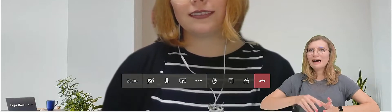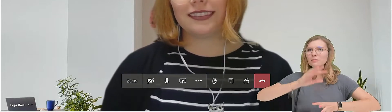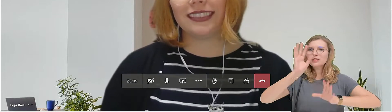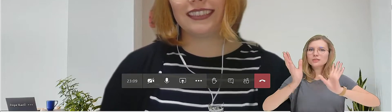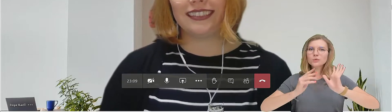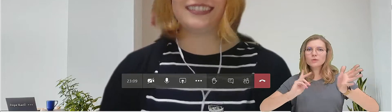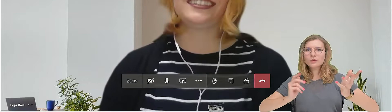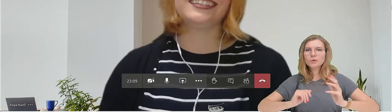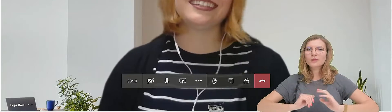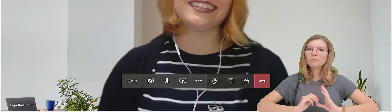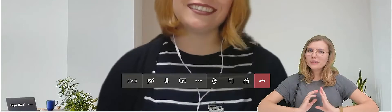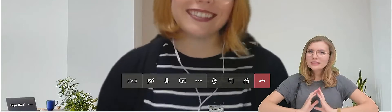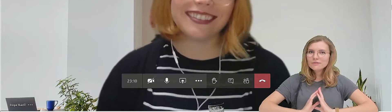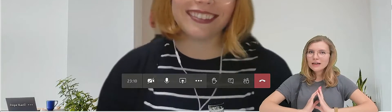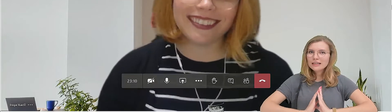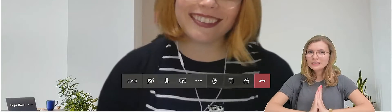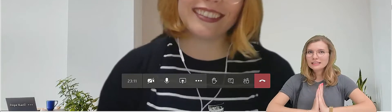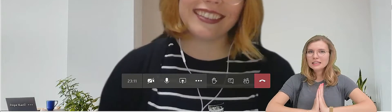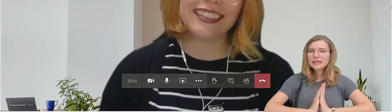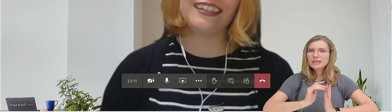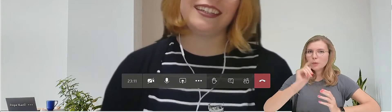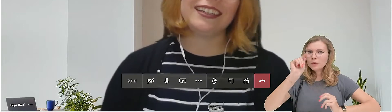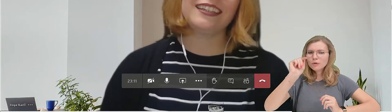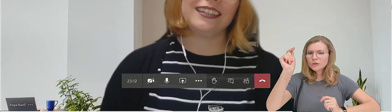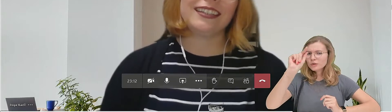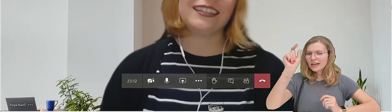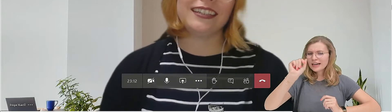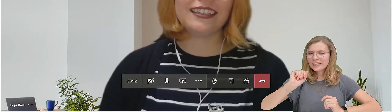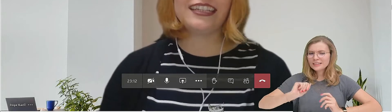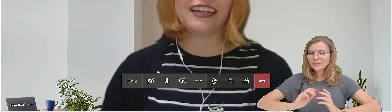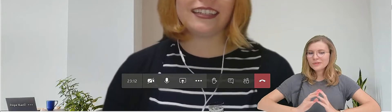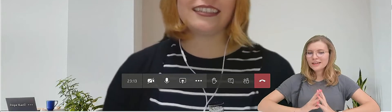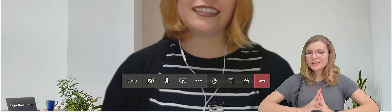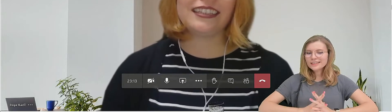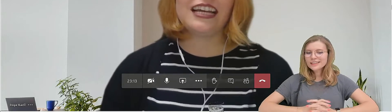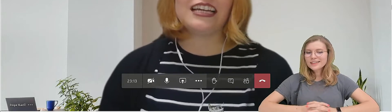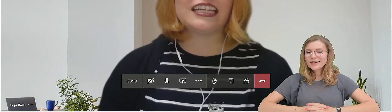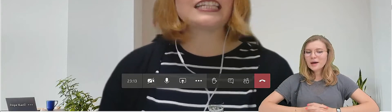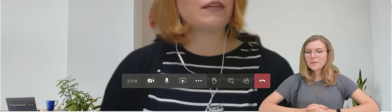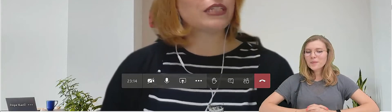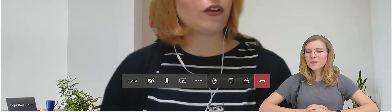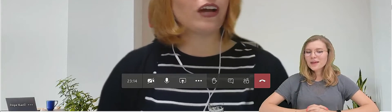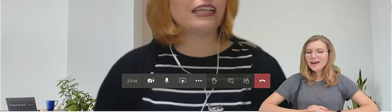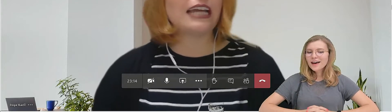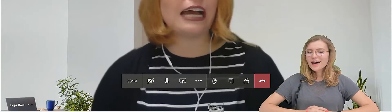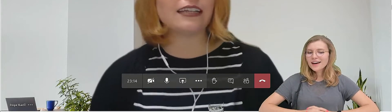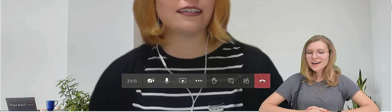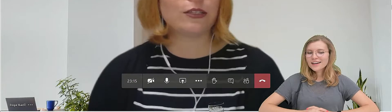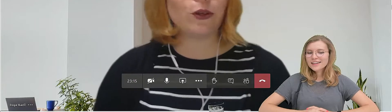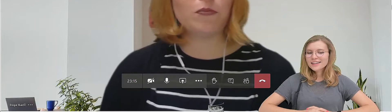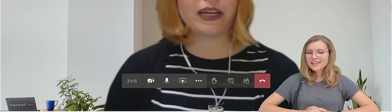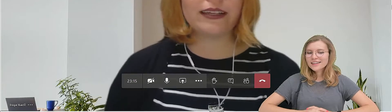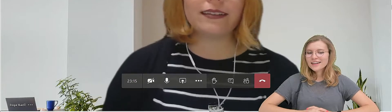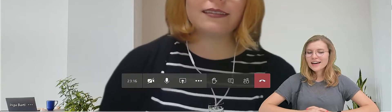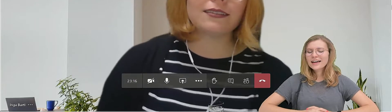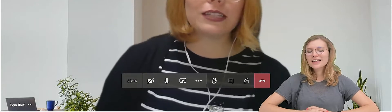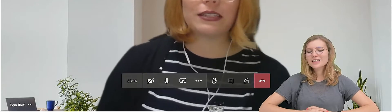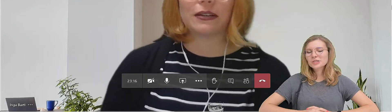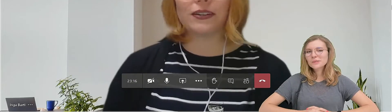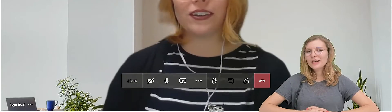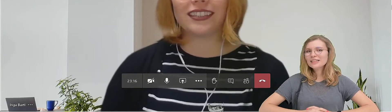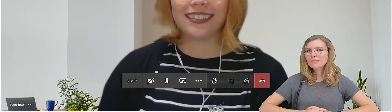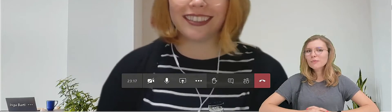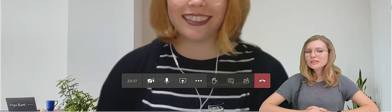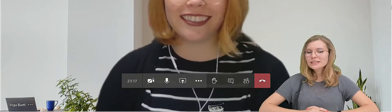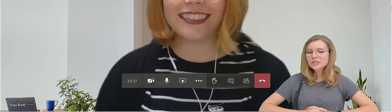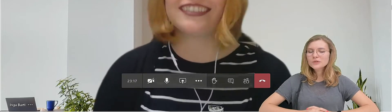noch Zahlen mit dazu genommen und mit ein bisschen Fantasie. Doppelpunkt und 3 kennst du vielleicht, ne? Ja, ich erinnere mich auch noch an die 8 als Sonnenbrille. Ah ja,